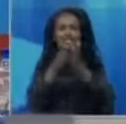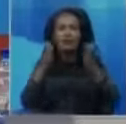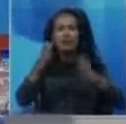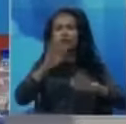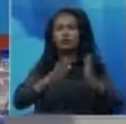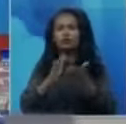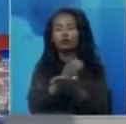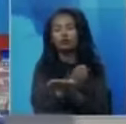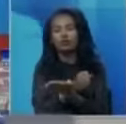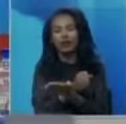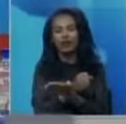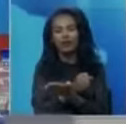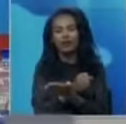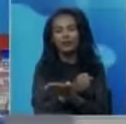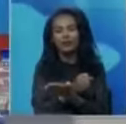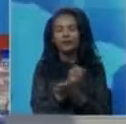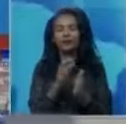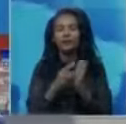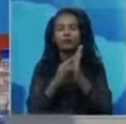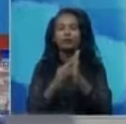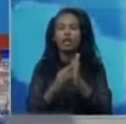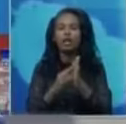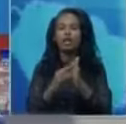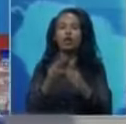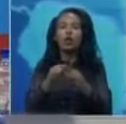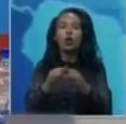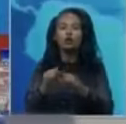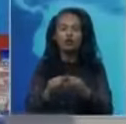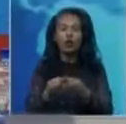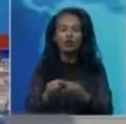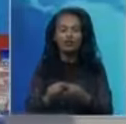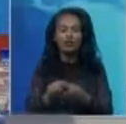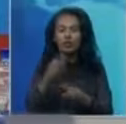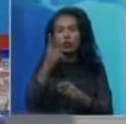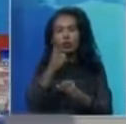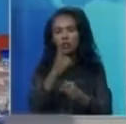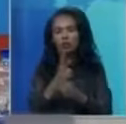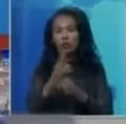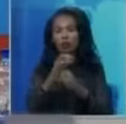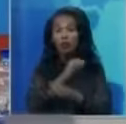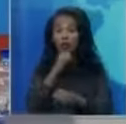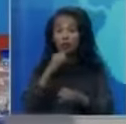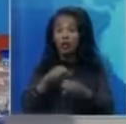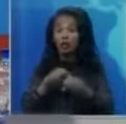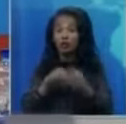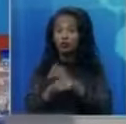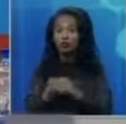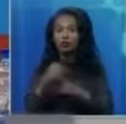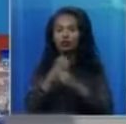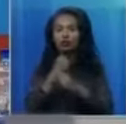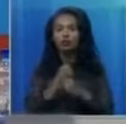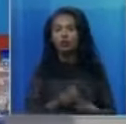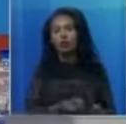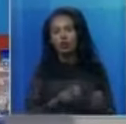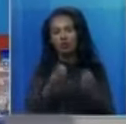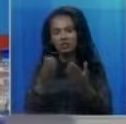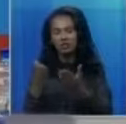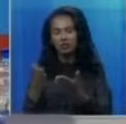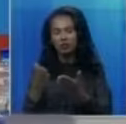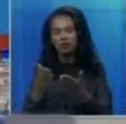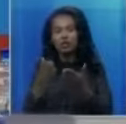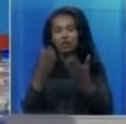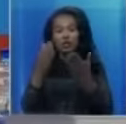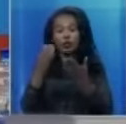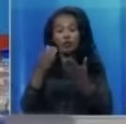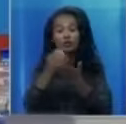ወስደናል። ለምሳሌ ኮንትራክት እንደተባለውም 2 ዓመት ባልሞላ ጊዜ ውስጥ ሰርቶ ለማስረከብ የወሰደው